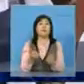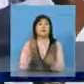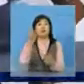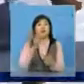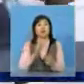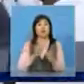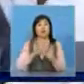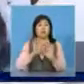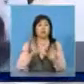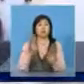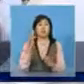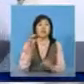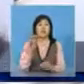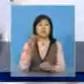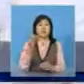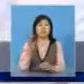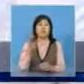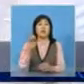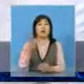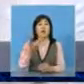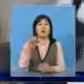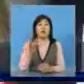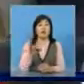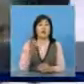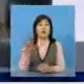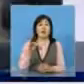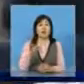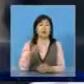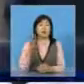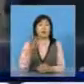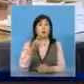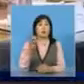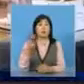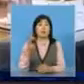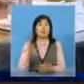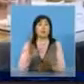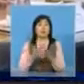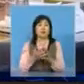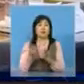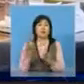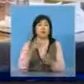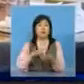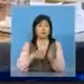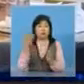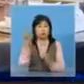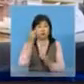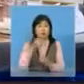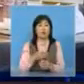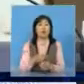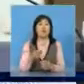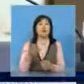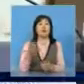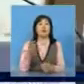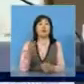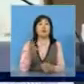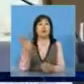Шахрезат елеусіз иеленді. Ол Алға ауданы Тоқмансай орта мектебінің 2-ші класс оқушысы. Сайыстың ақтық кезеңінде ол Бердібек Соқпақбаевтың